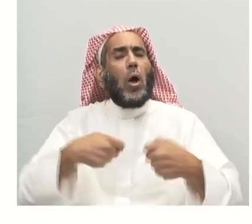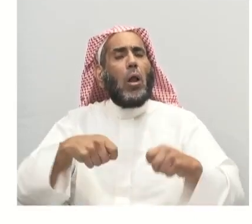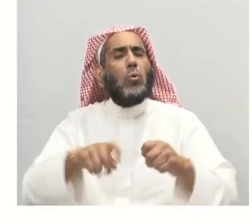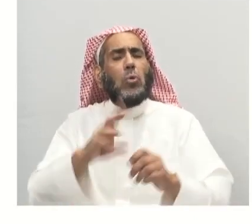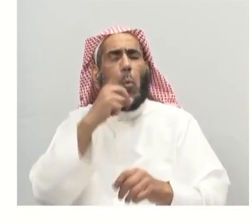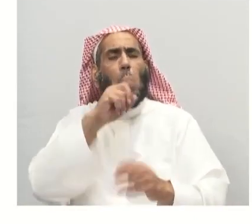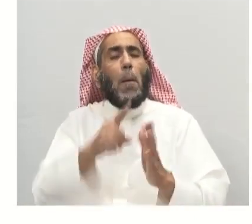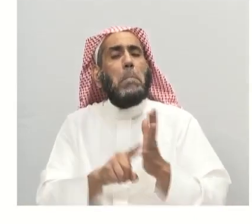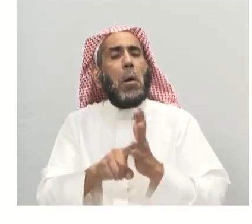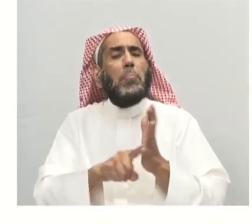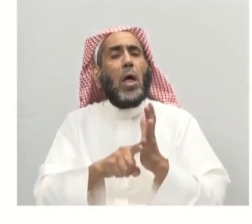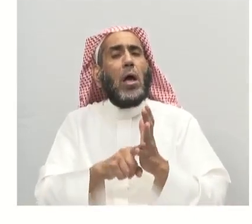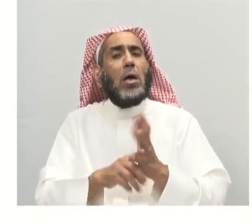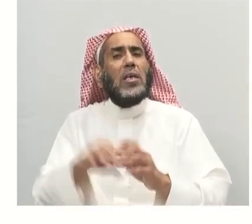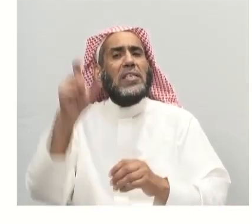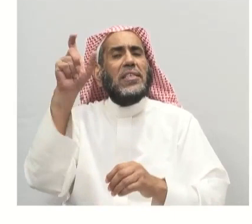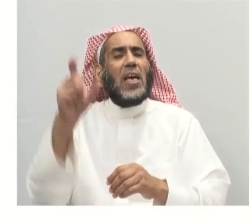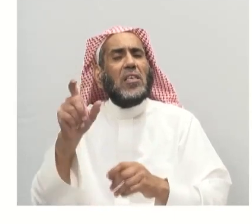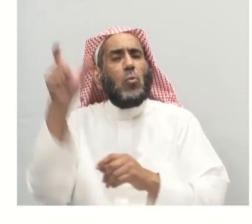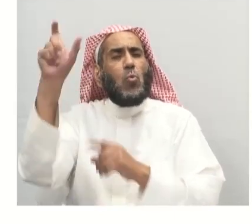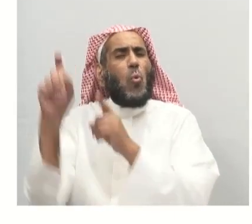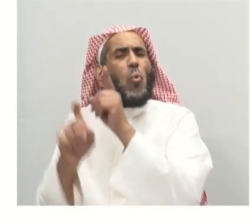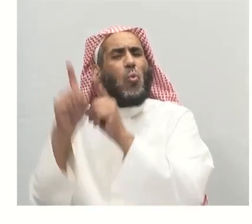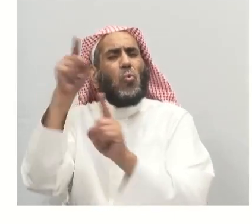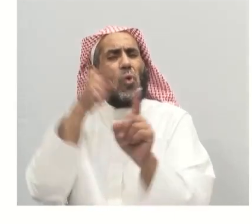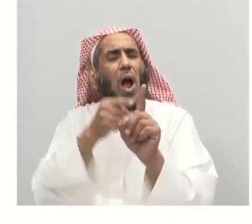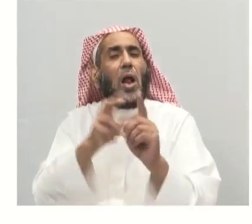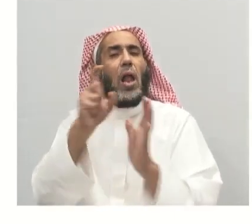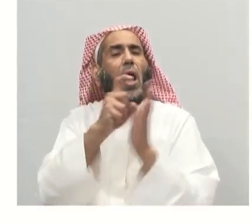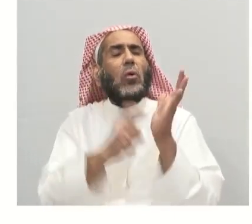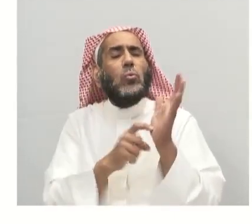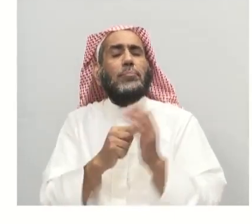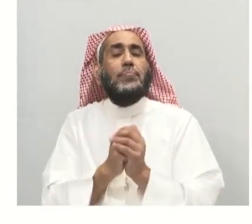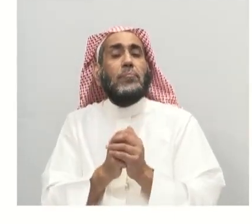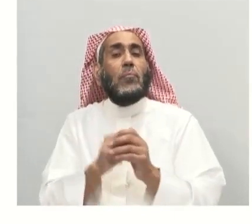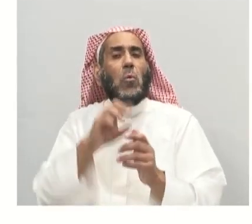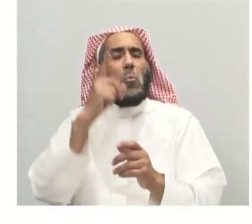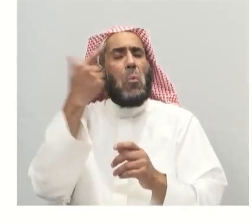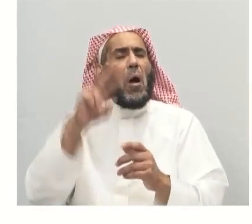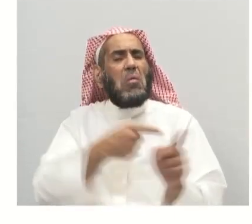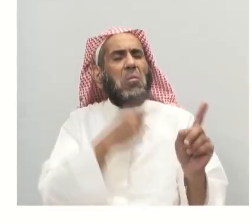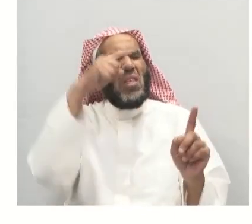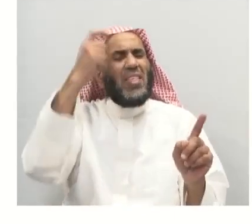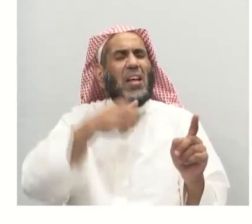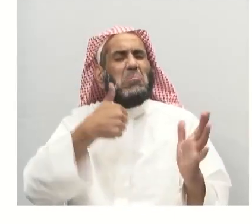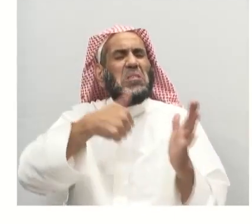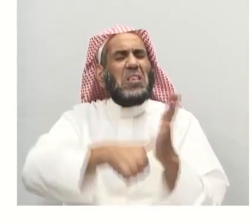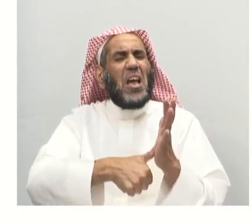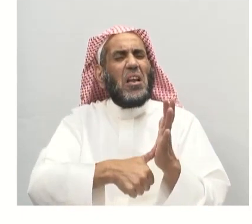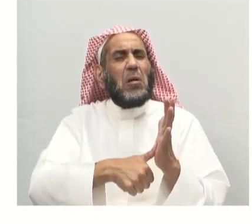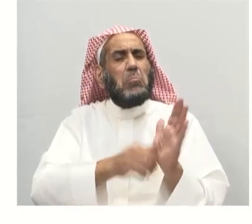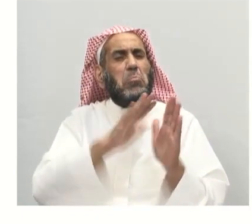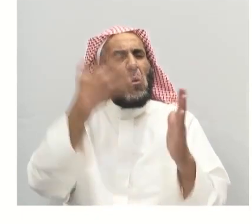على مبدا شخصيه القانون مبدا شخصيه القانون واذا جهل او جهل جهل بتلك